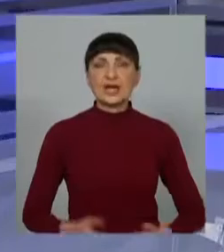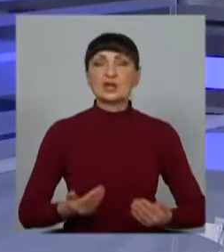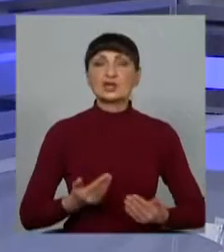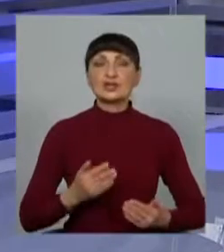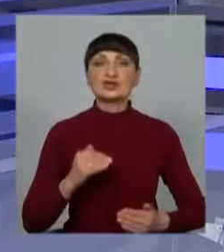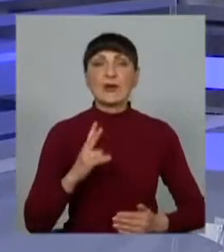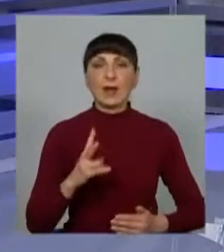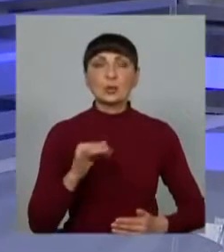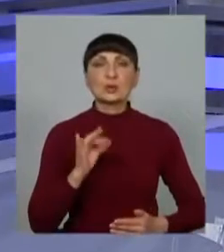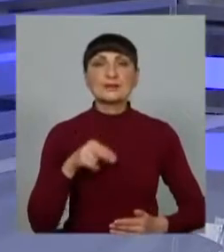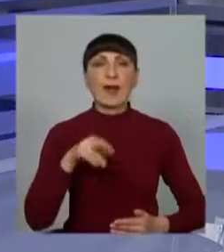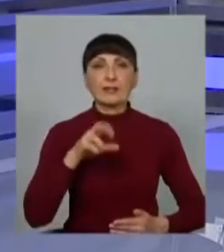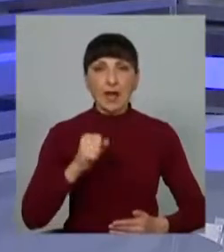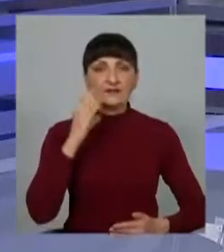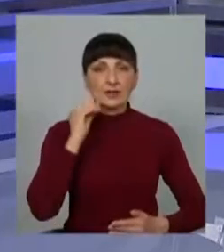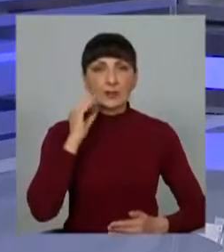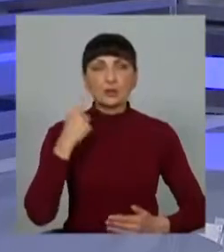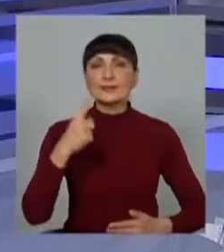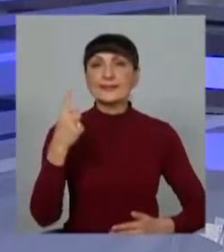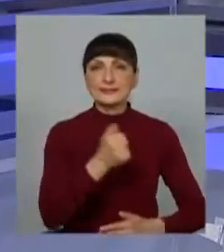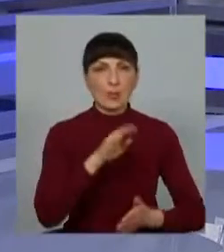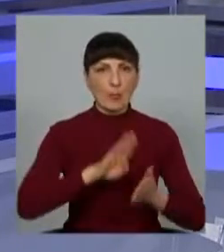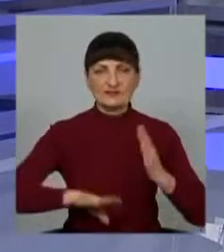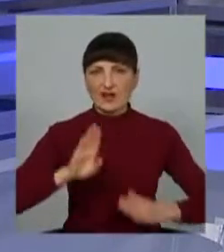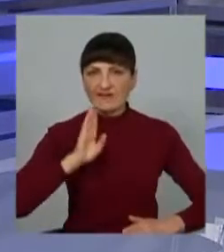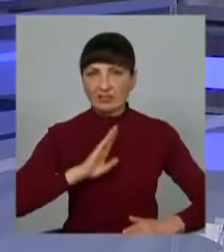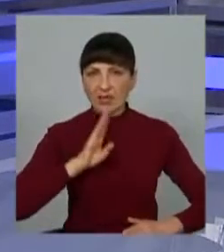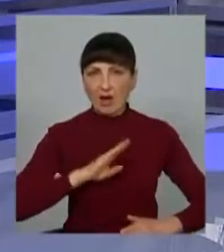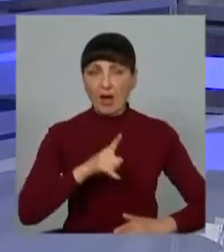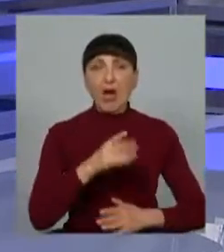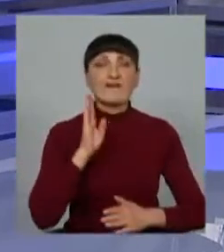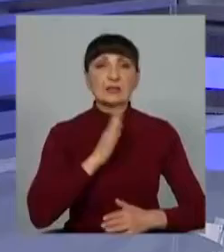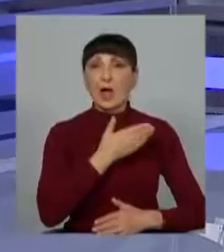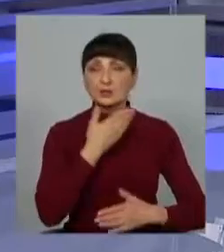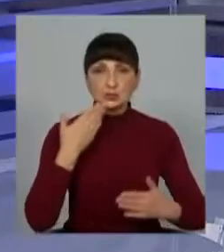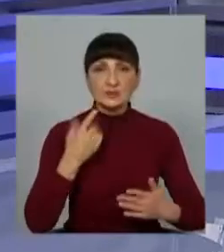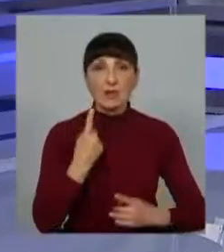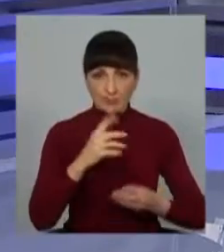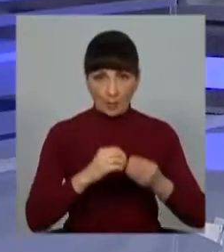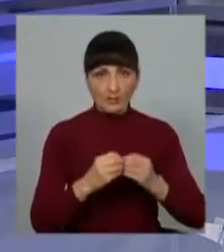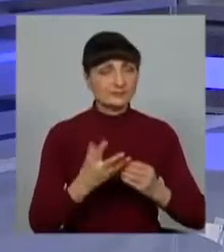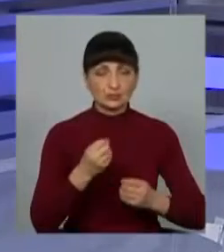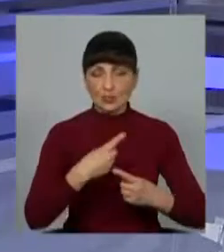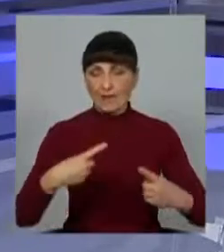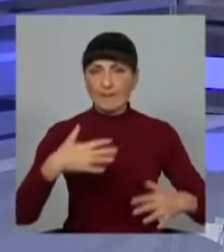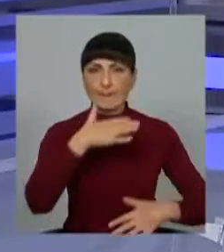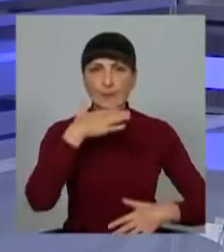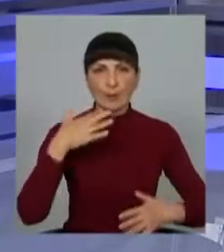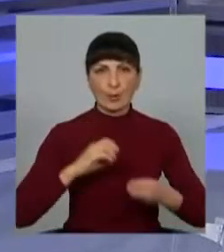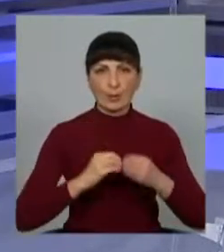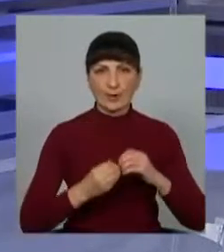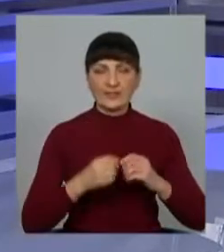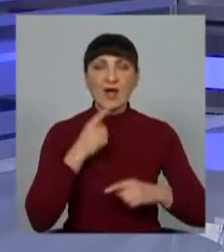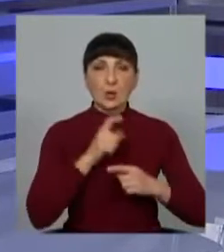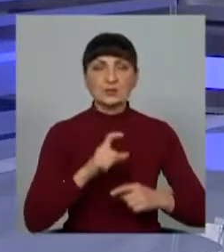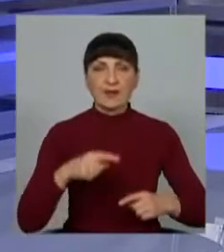ЖК Нурлы-Дала в Алматы вот уже неделю сидят без воды. Но ее отсутствие не единственная проблема, с которой столкнулись горожане. По их